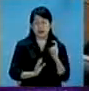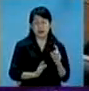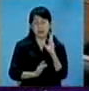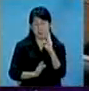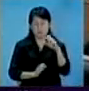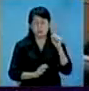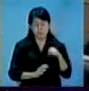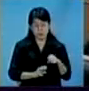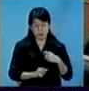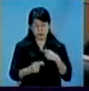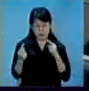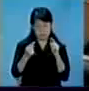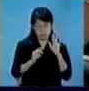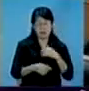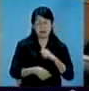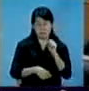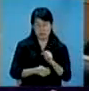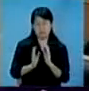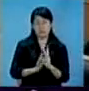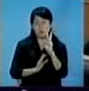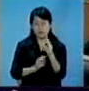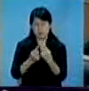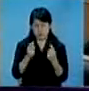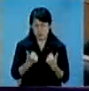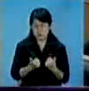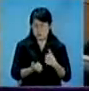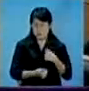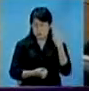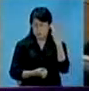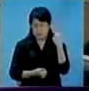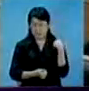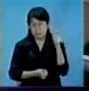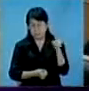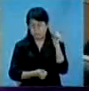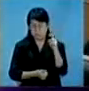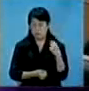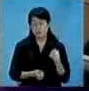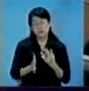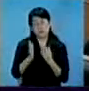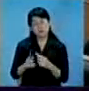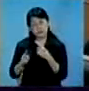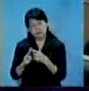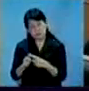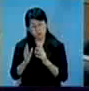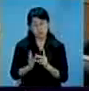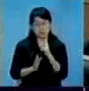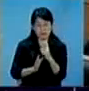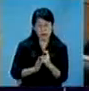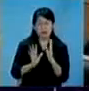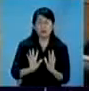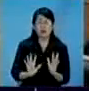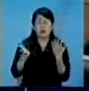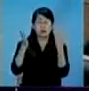ม่เถียงท่านเลยครับเพราะว่าขณะนี้เนี่ยข้อสงสัยเราเนี่ยมีผู้บาดเจ็บผู้ล้มตายและผู้สูญหาย